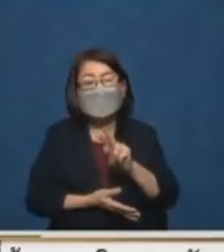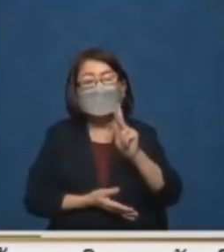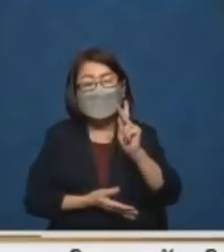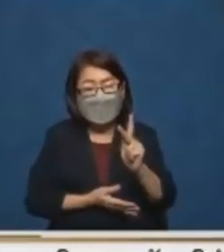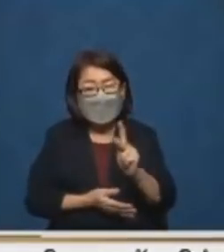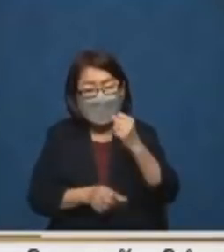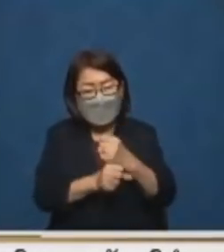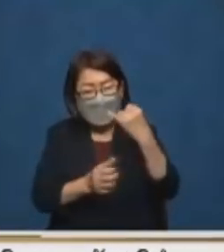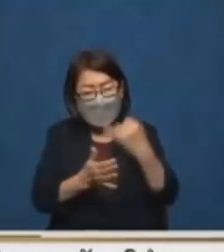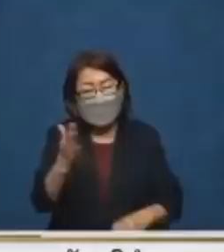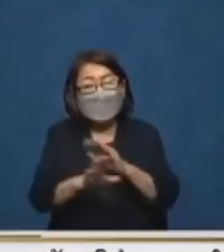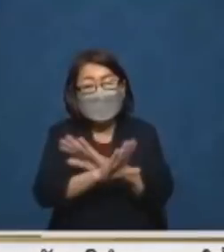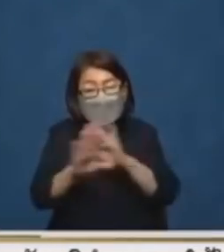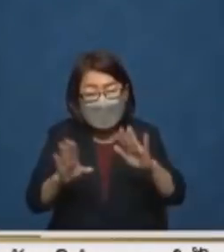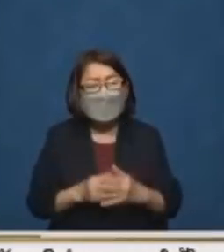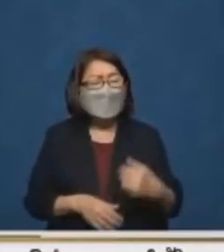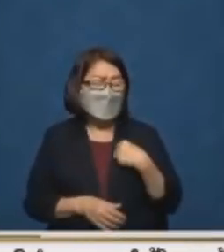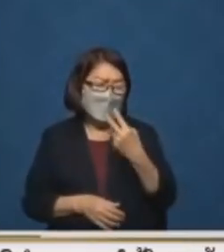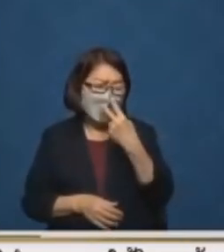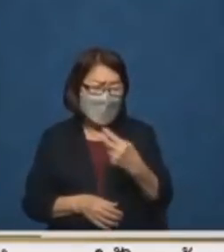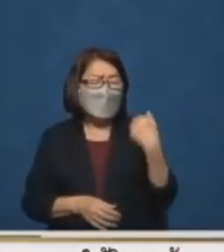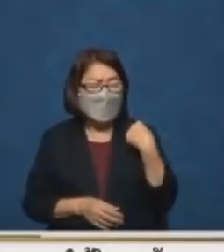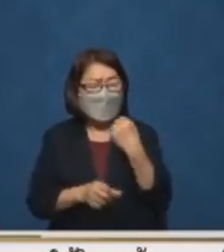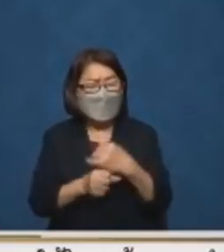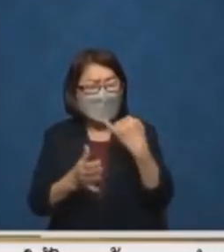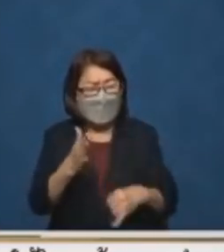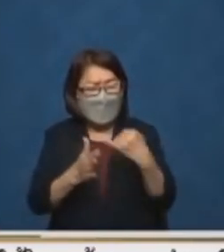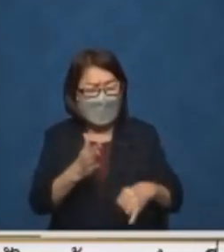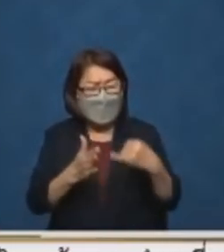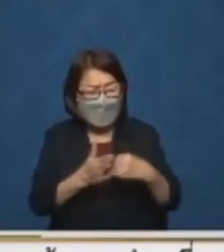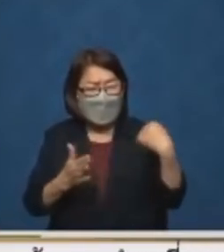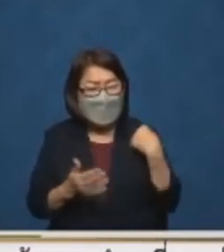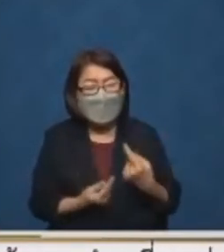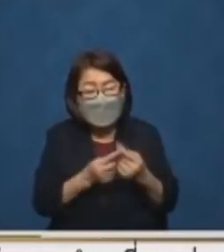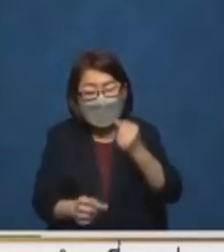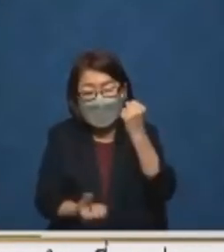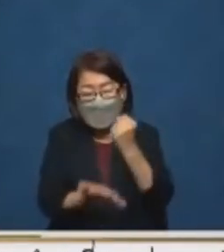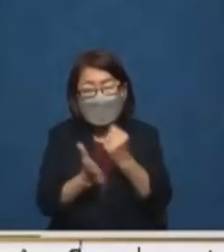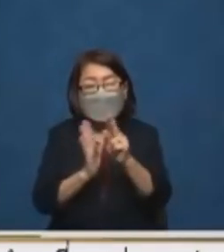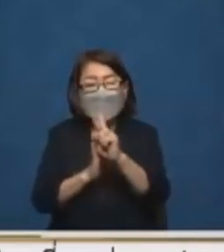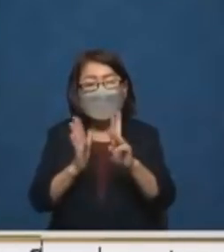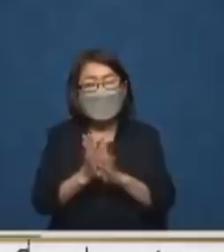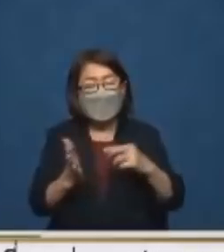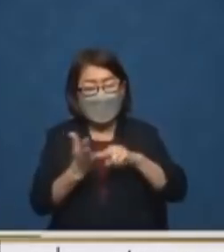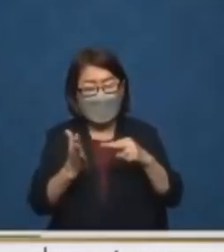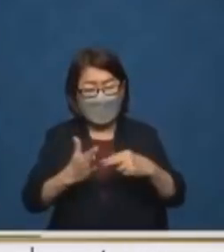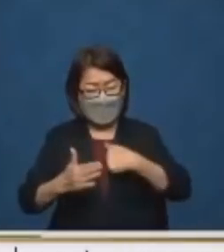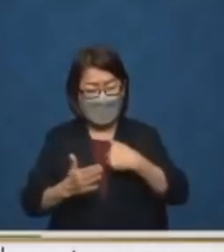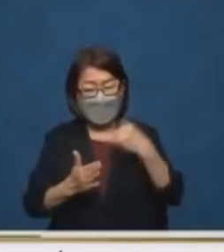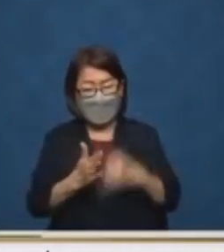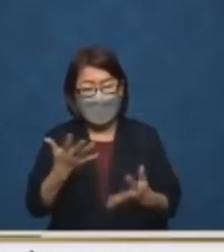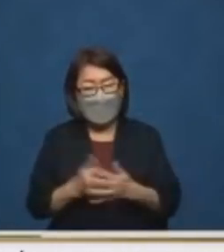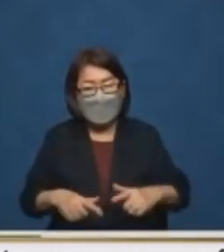ได้กระทําความผิด และออกกฎระเบียบเพื่องดเว้ความผิดของตนเองจนเป็นฉายาวารัฐบานนี้